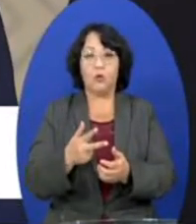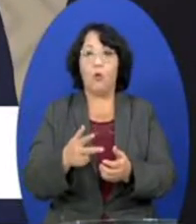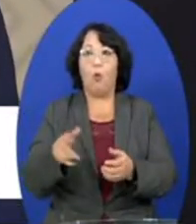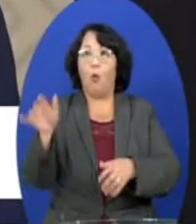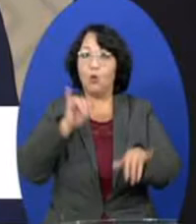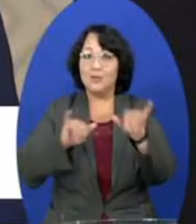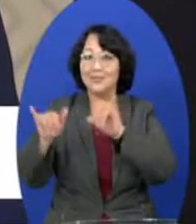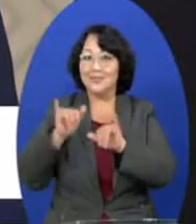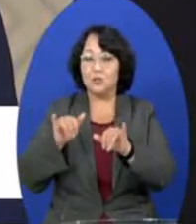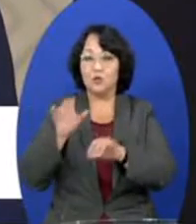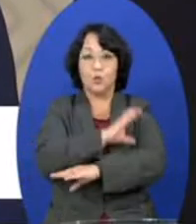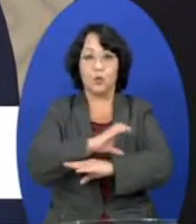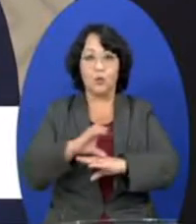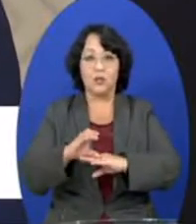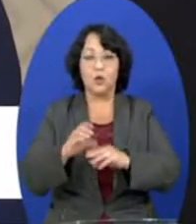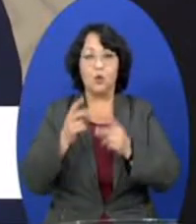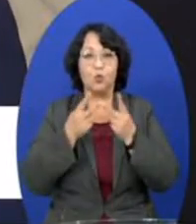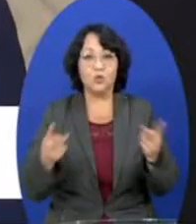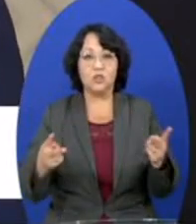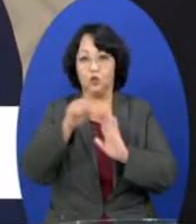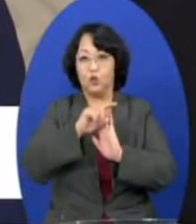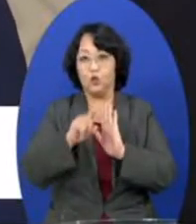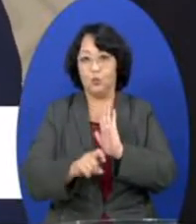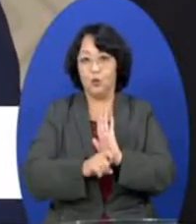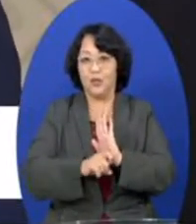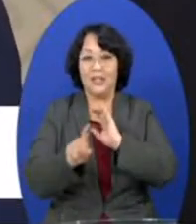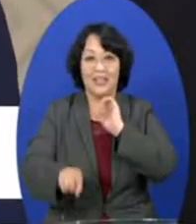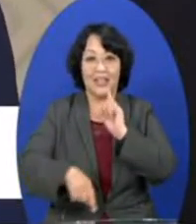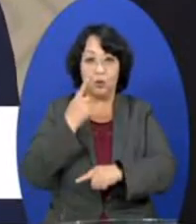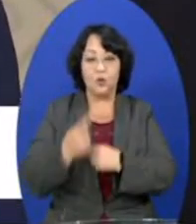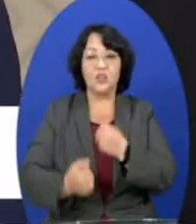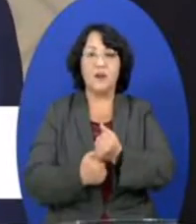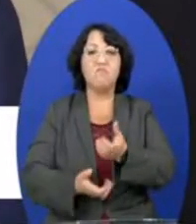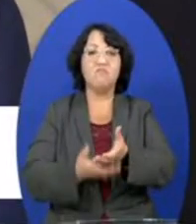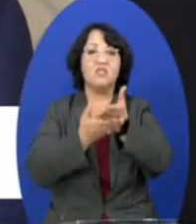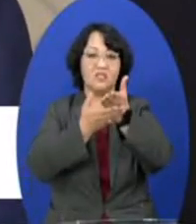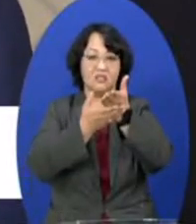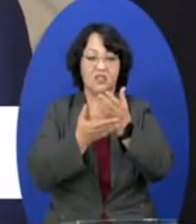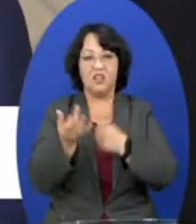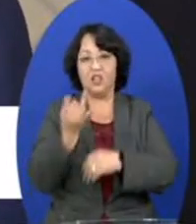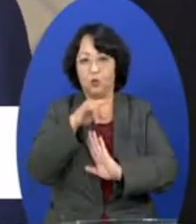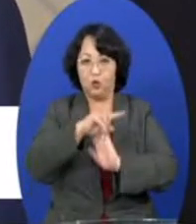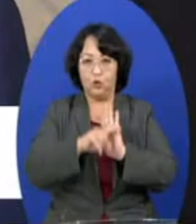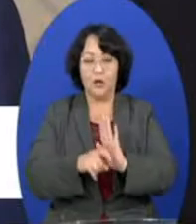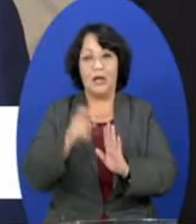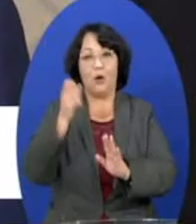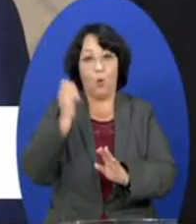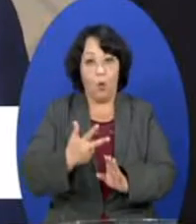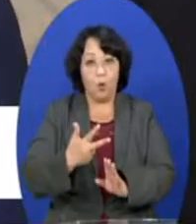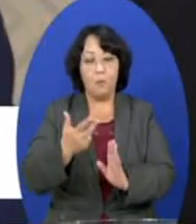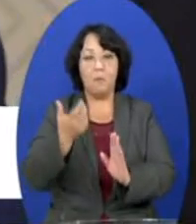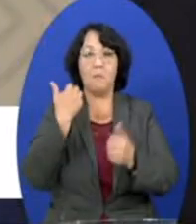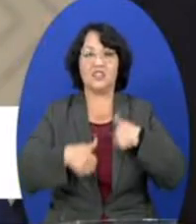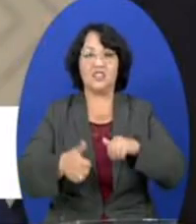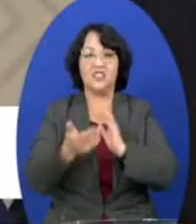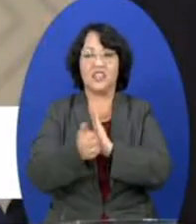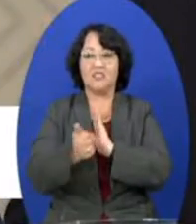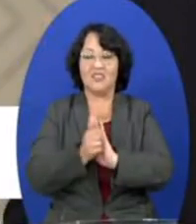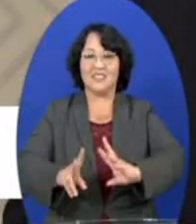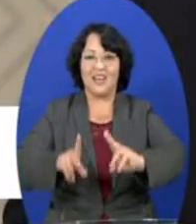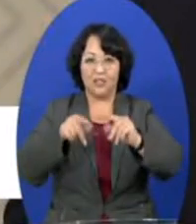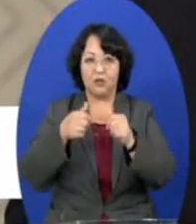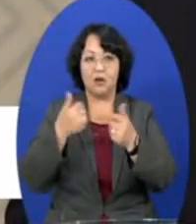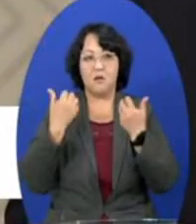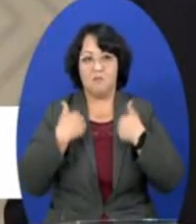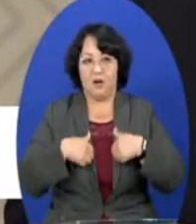орсон орнуудынхаа сургалтын үндэсний хөтөлбөрийг бол өргөж гаргаж ирсэн. Ийм хөтөлбөр байгаа. Мөн бас багшиг чадваржуулах тал дээр, багшиг үнэлэх